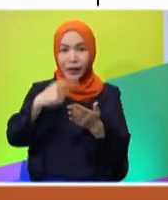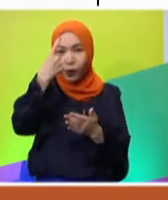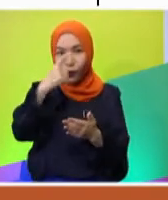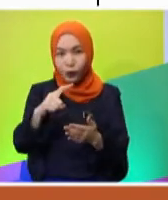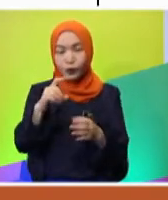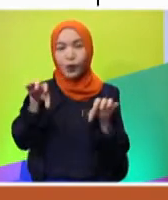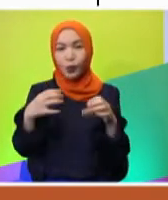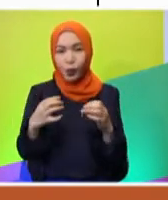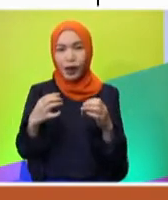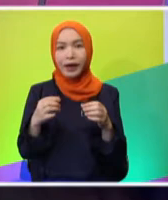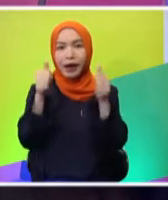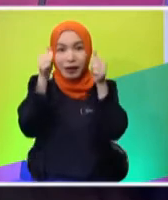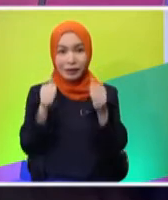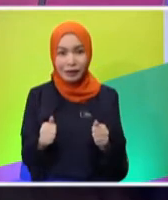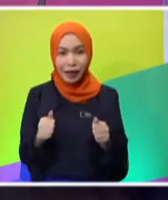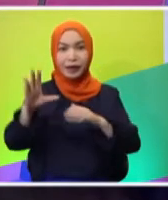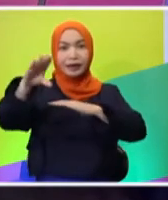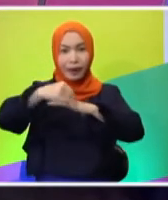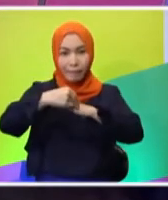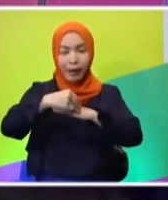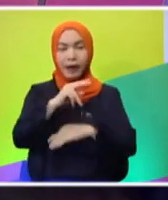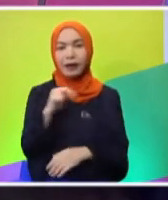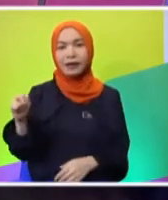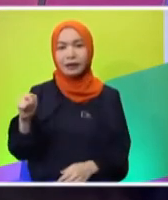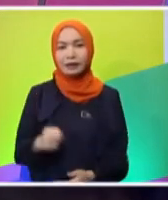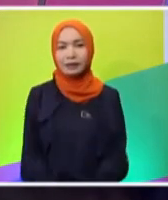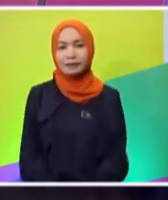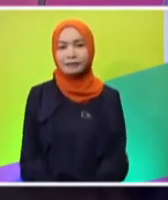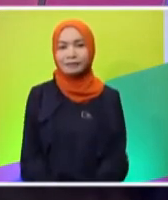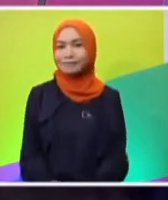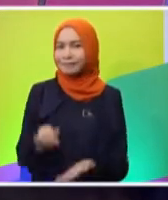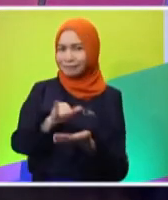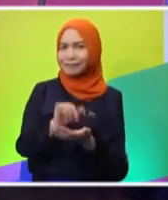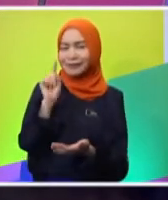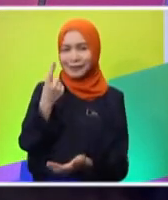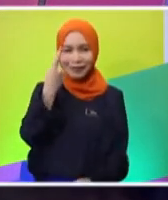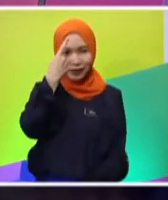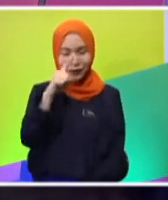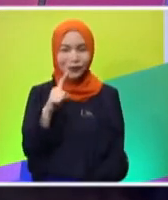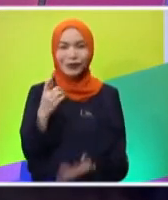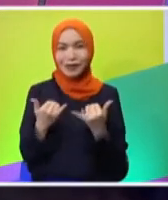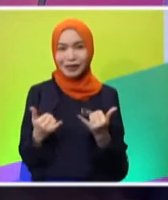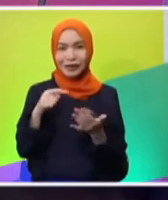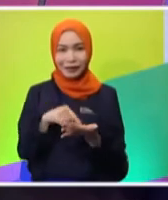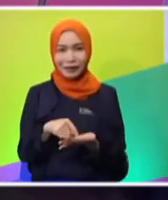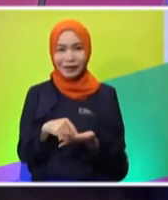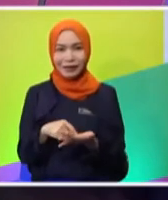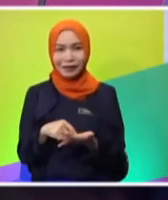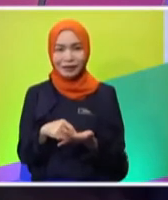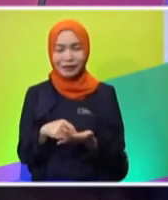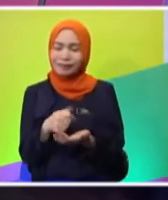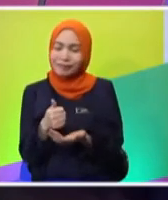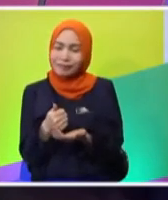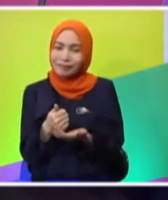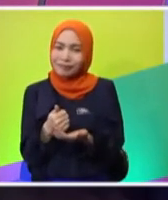acak tambahan hye dan itu sahaja buat masih ini agak-agak binabon ingat tak